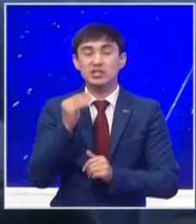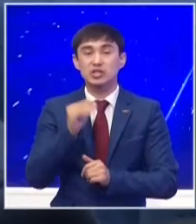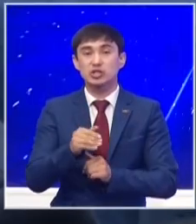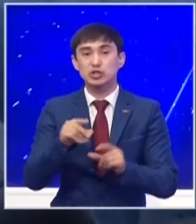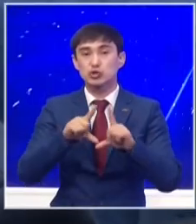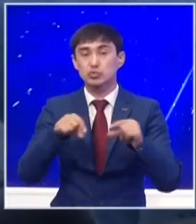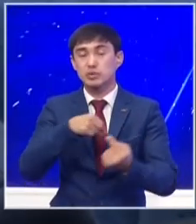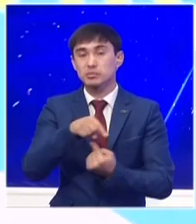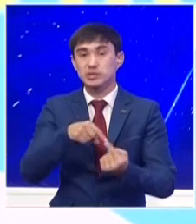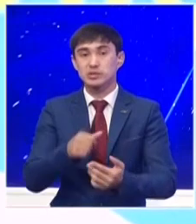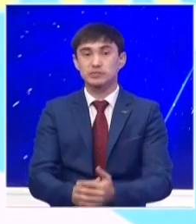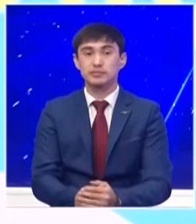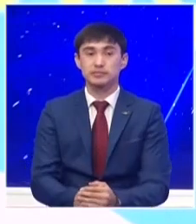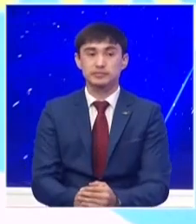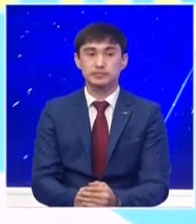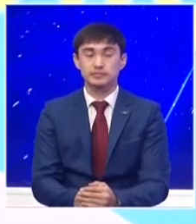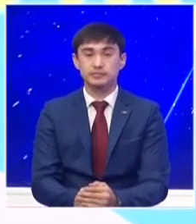субъектов предпринимательства.